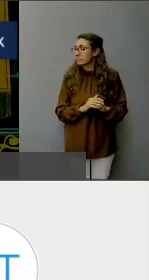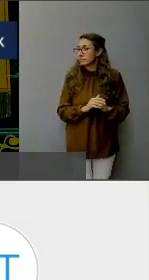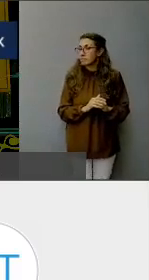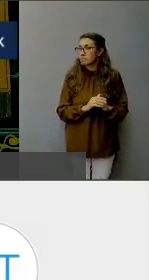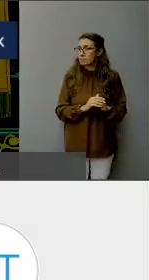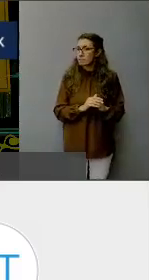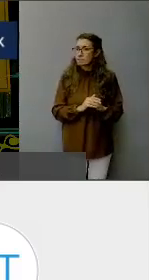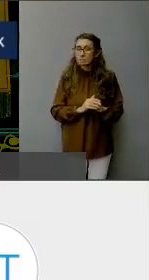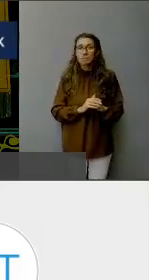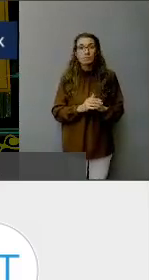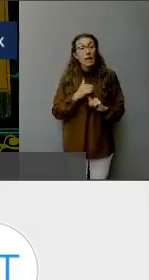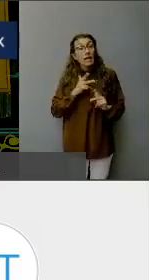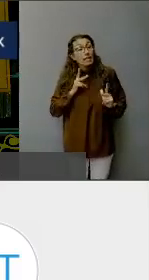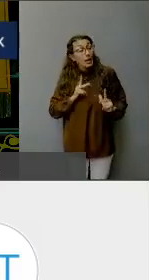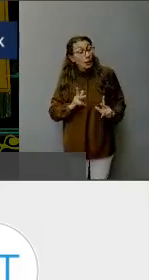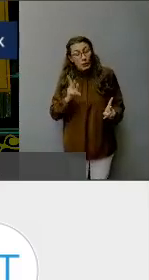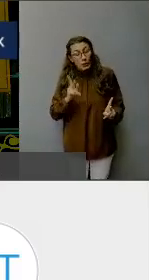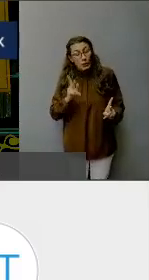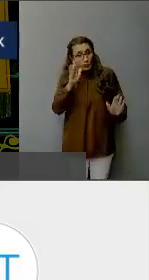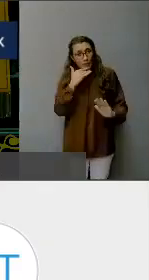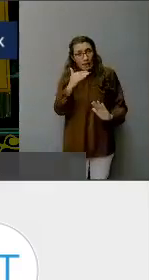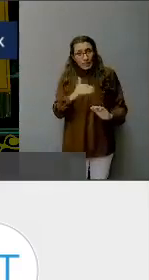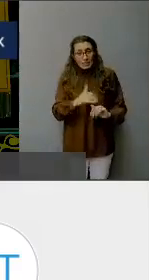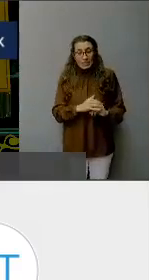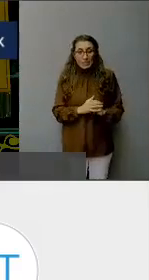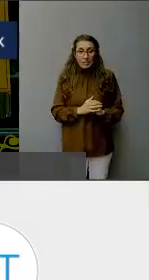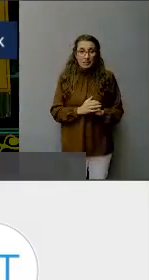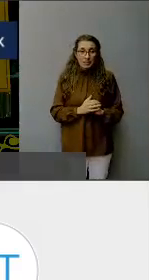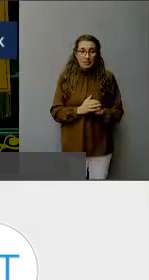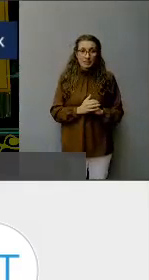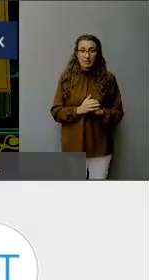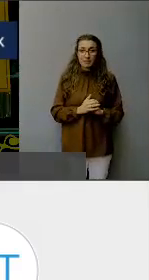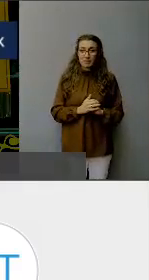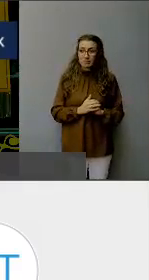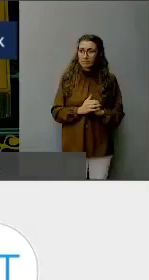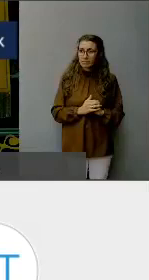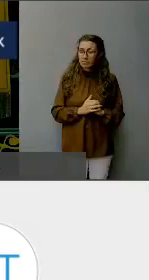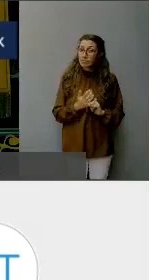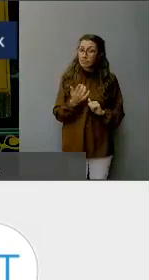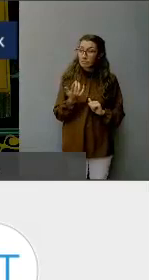tranquilli sì ma a quelle a quelle mi richiamo